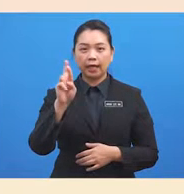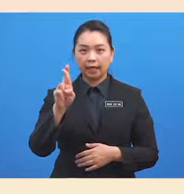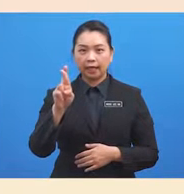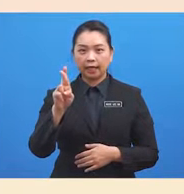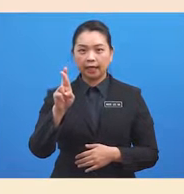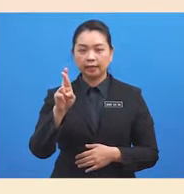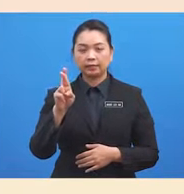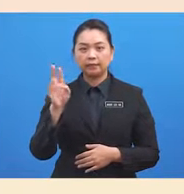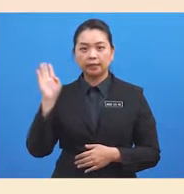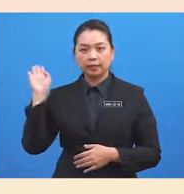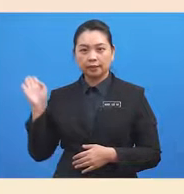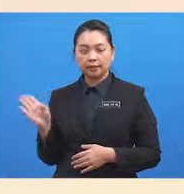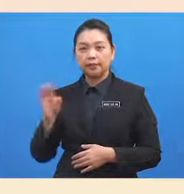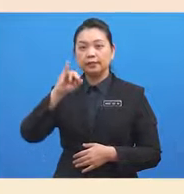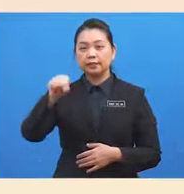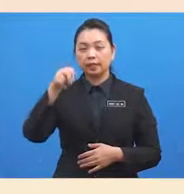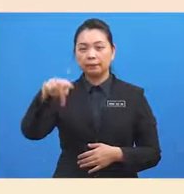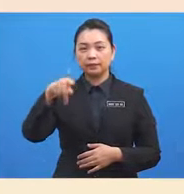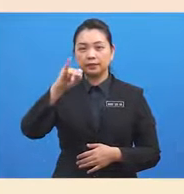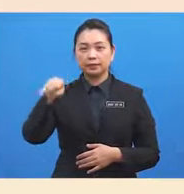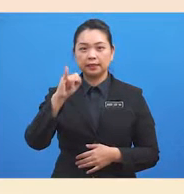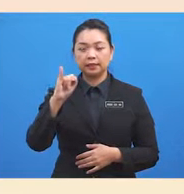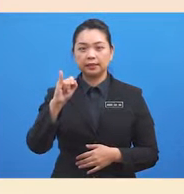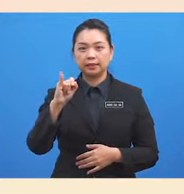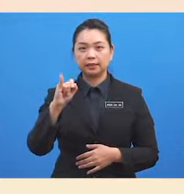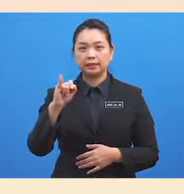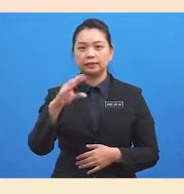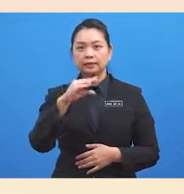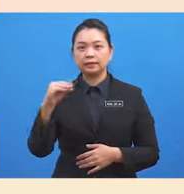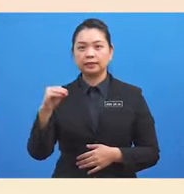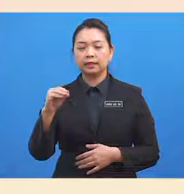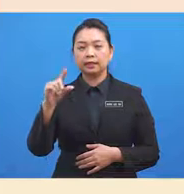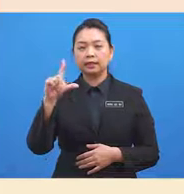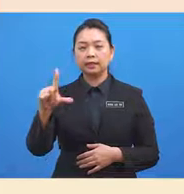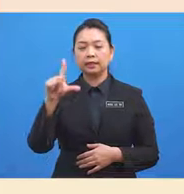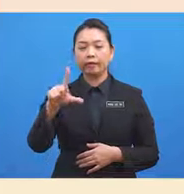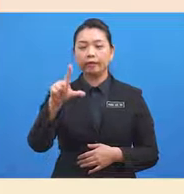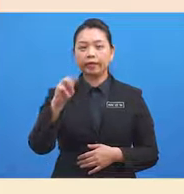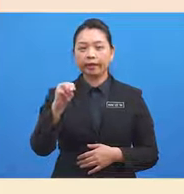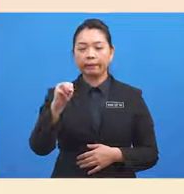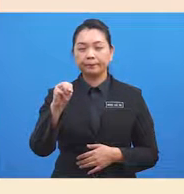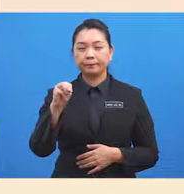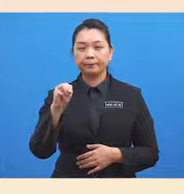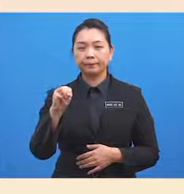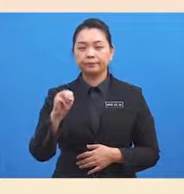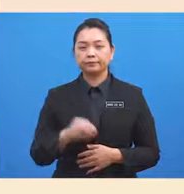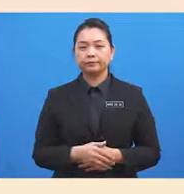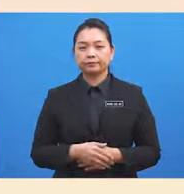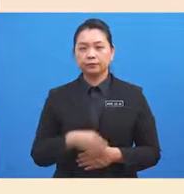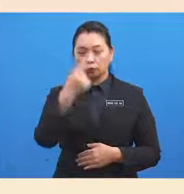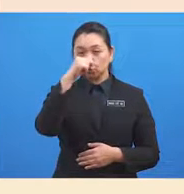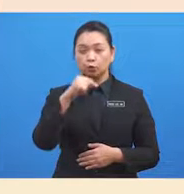Jabatan Pengangkutan Jalan dan Lembaga Lebuh Raya Malaysia ditubuhkan bagi